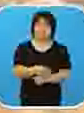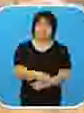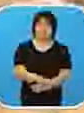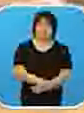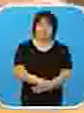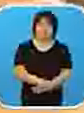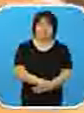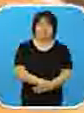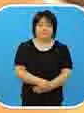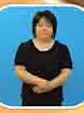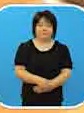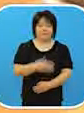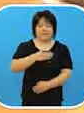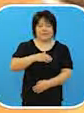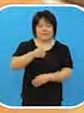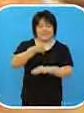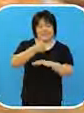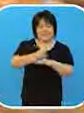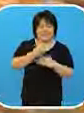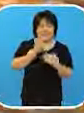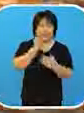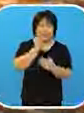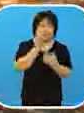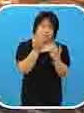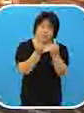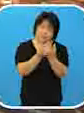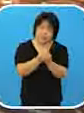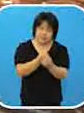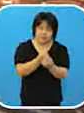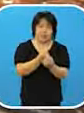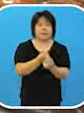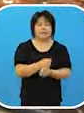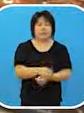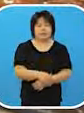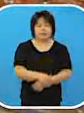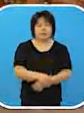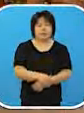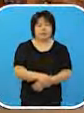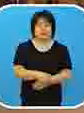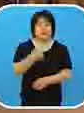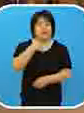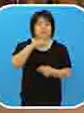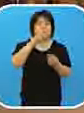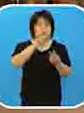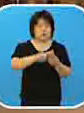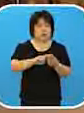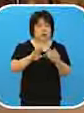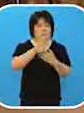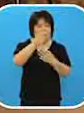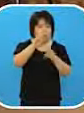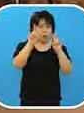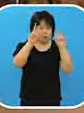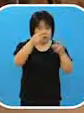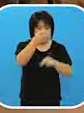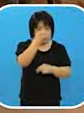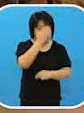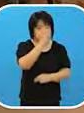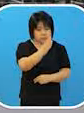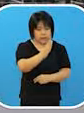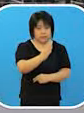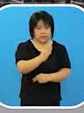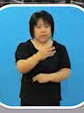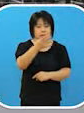かもです。いや、知事美味しかったですね。 うまいしな、 うめしな。さあ夏井さん、 はい、 今後のビジョンを聞かせてもらえますか？